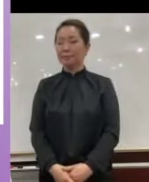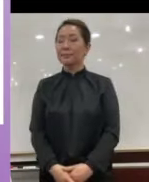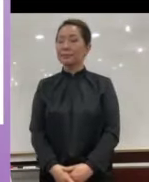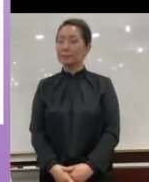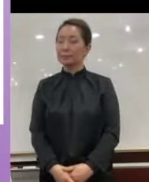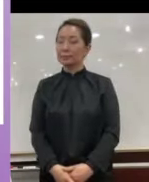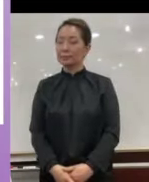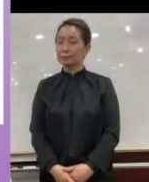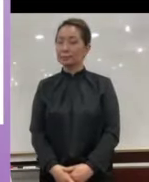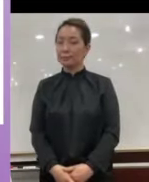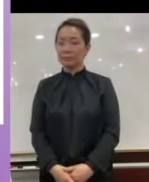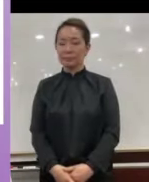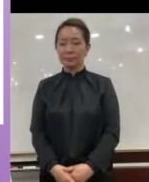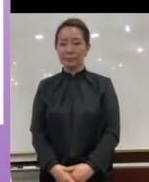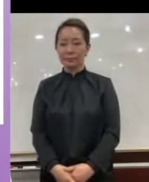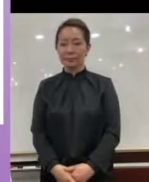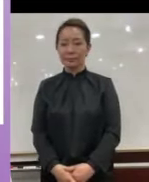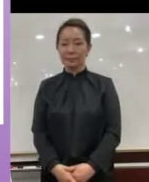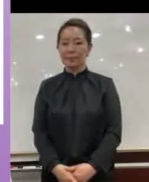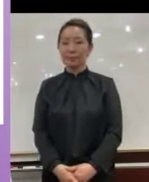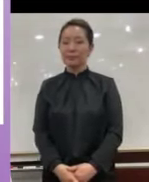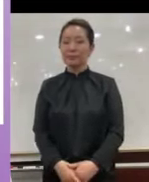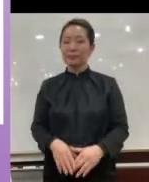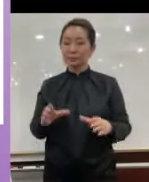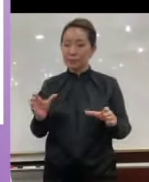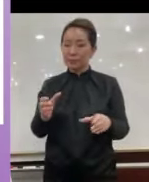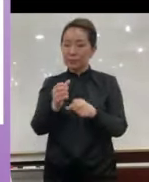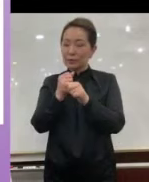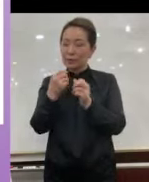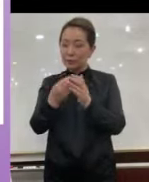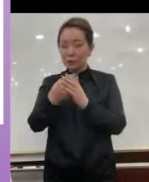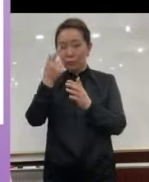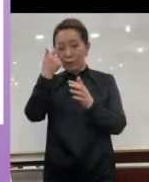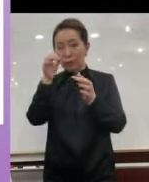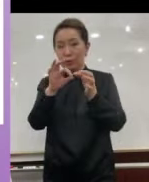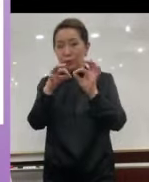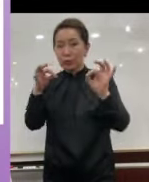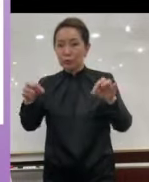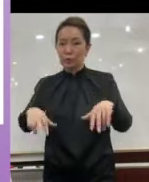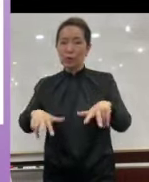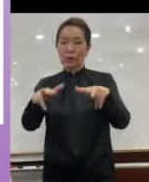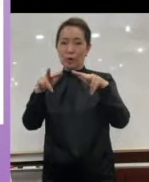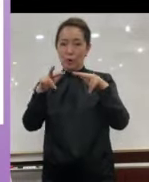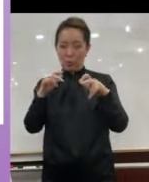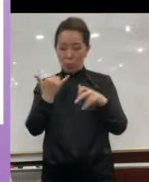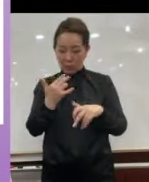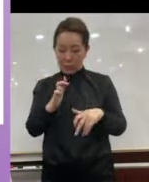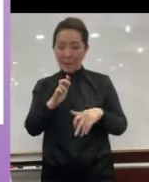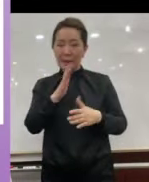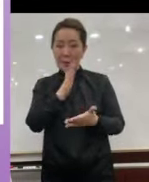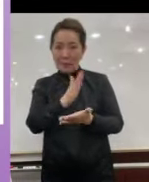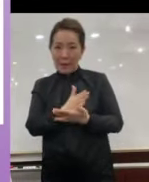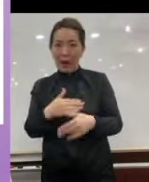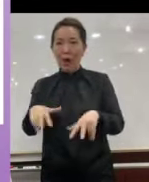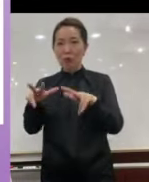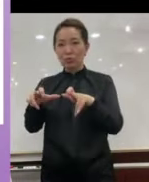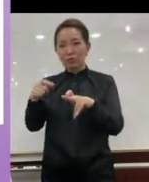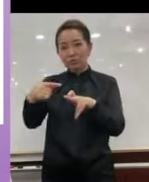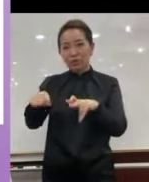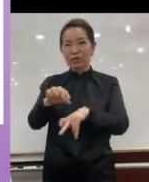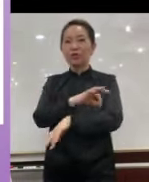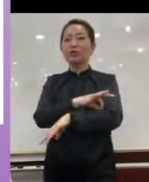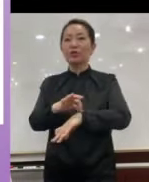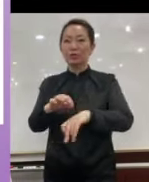Тэгэхээр бид нар бол одоо монголоор орчуулах юм бол хөгжлийн бэрхшээлийн төсөл, Улаанбаатар дахь хөгжлийн бэрхшээлийн төсөл гэдэг